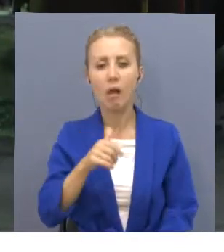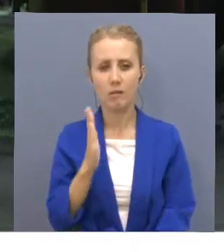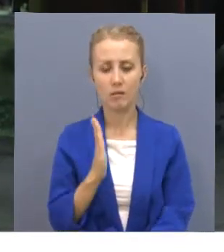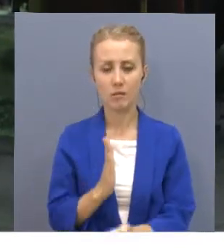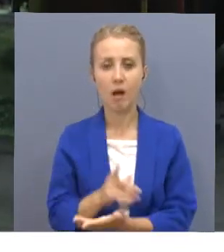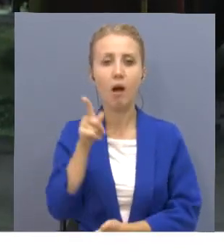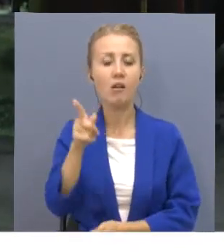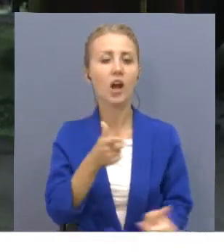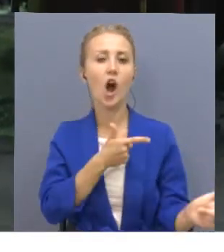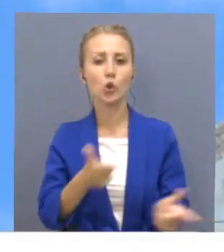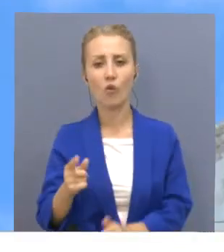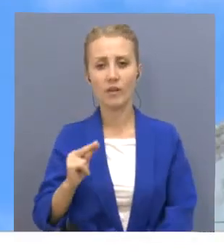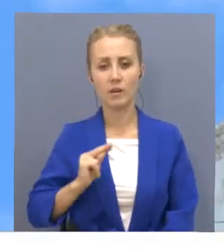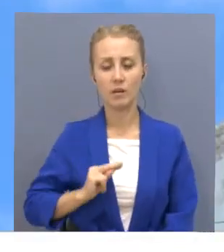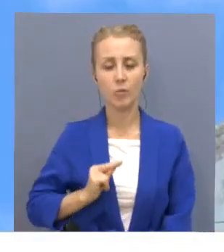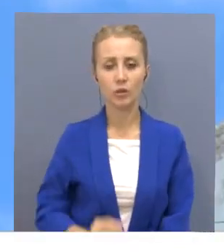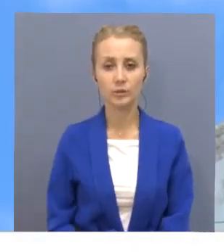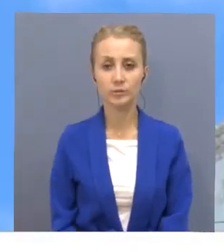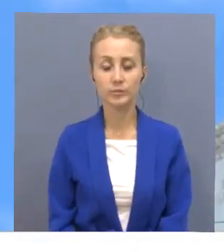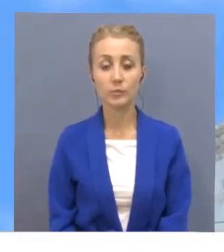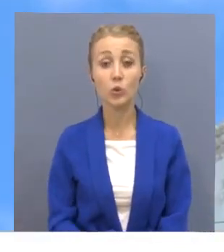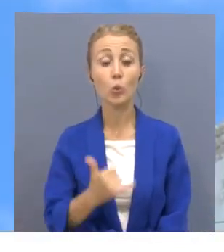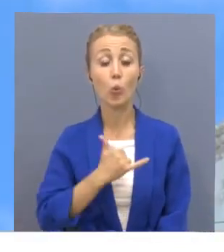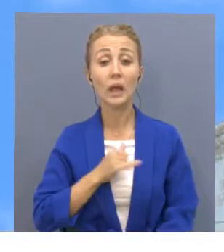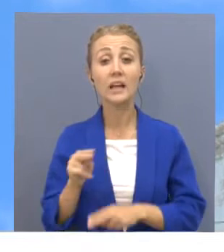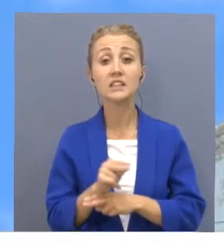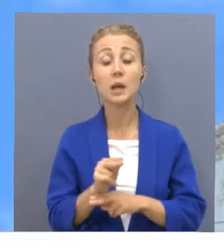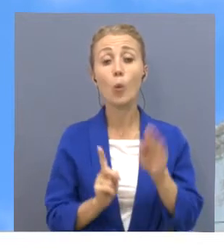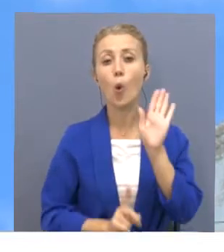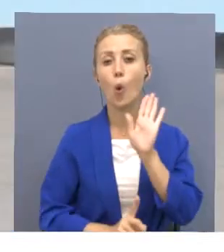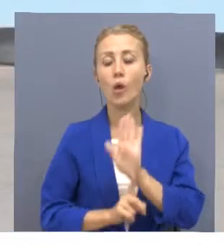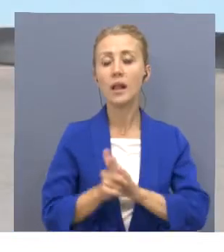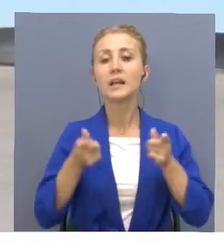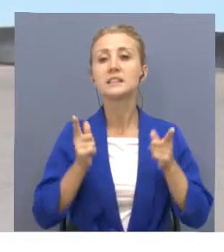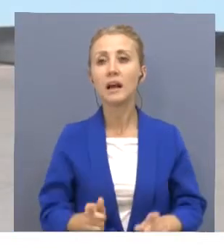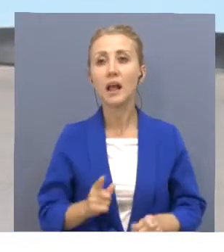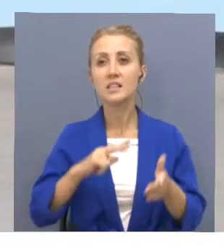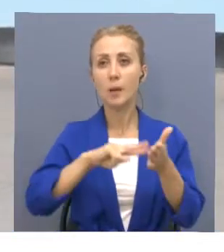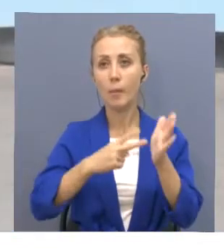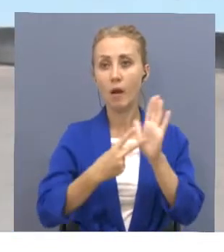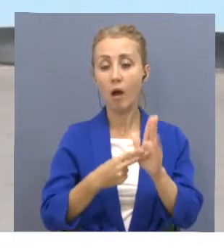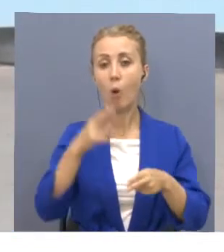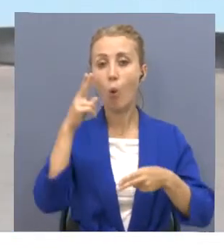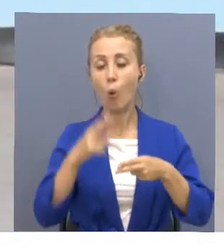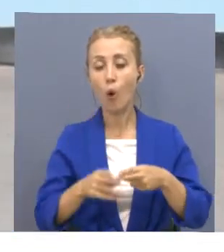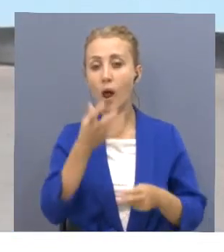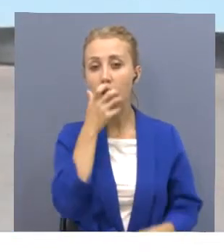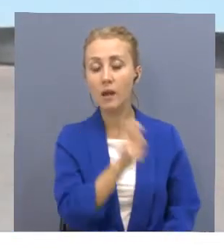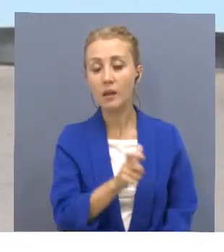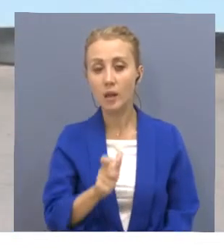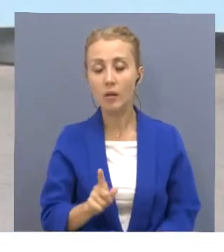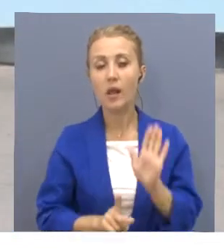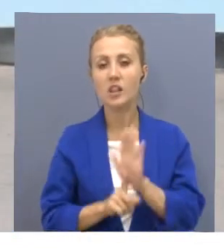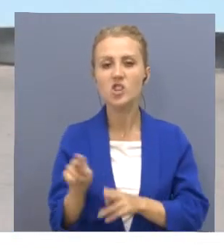они готовы к запуску. У нас ремонтный период начался согласно утвержденным планам. По окончании отопительного сезона приступили